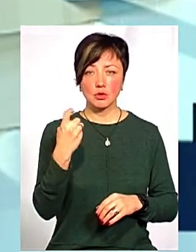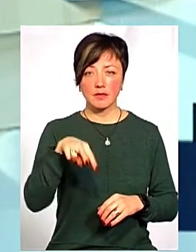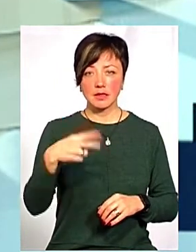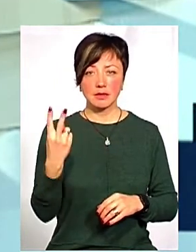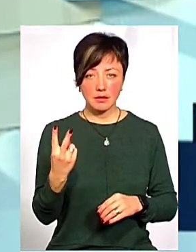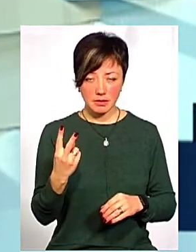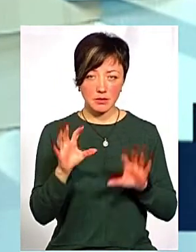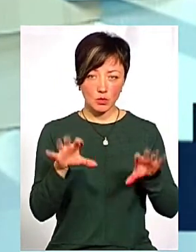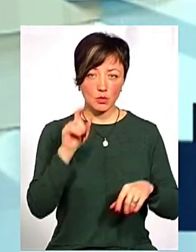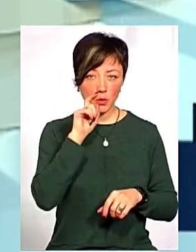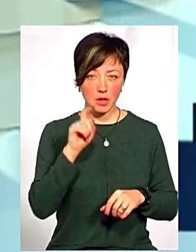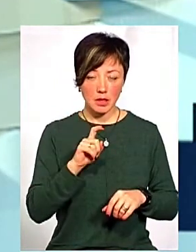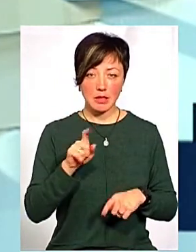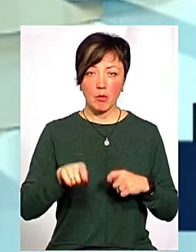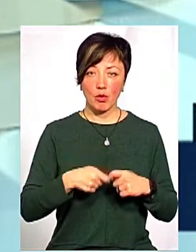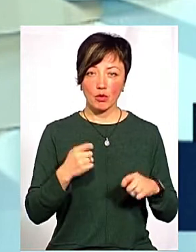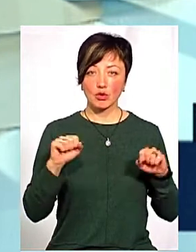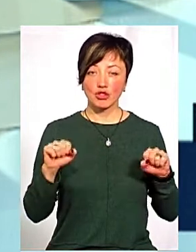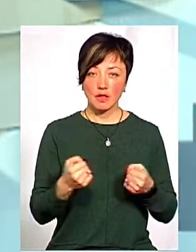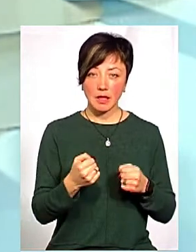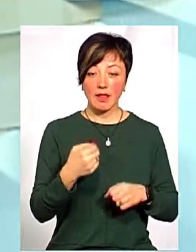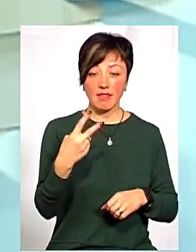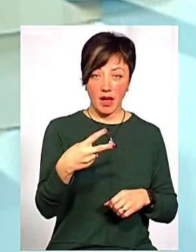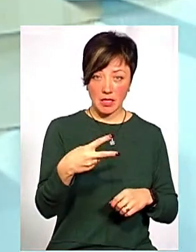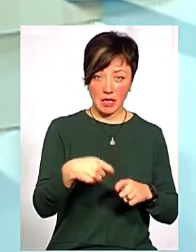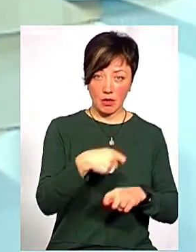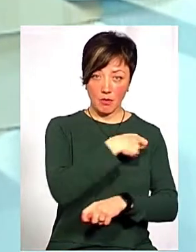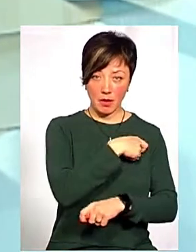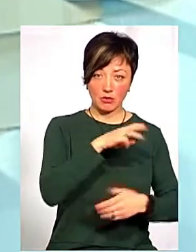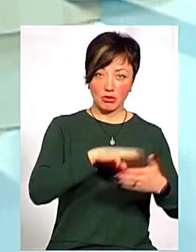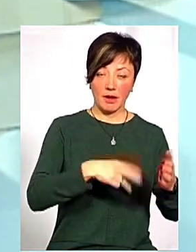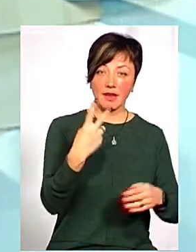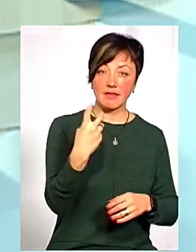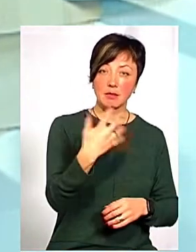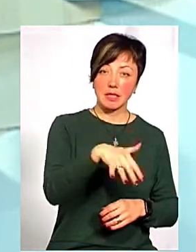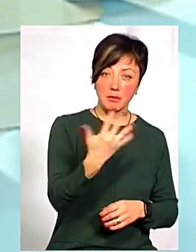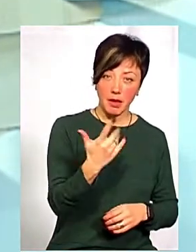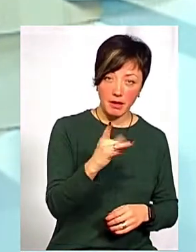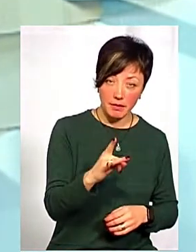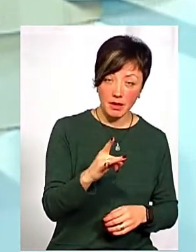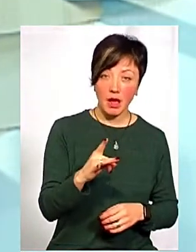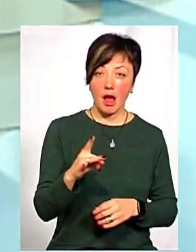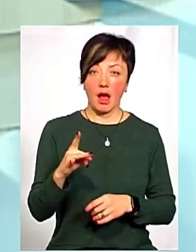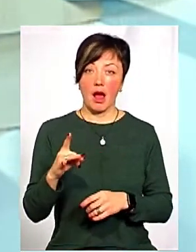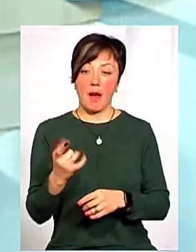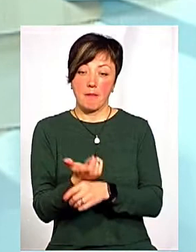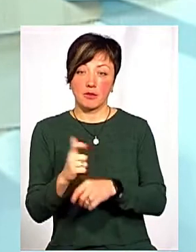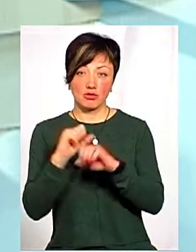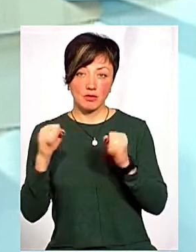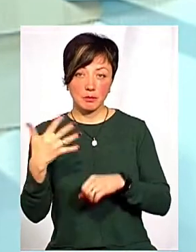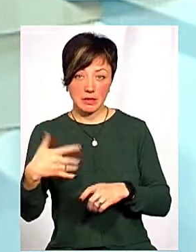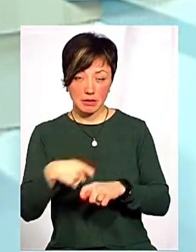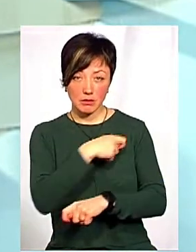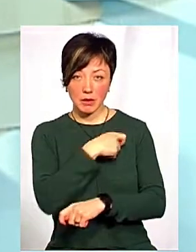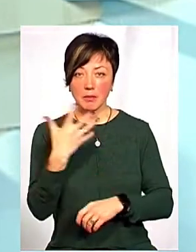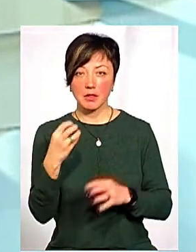Кодексу України про адмінправопорушення. За порушення швидкісного режиму на 20 км – це штраф 255 гривень. За порушення на 50